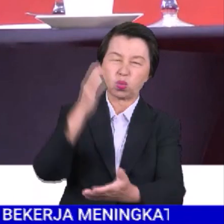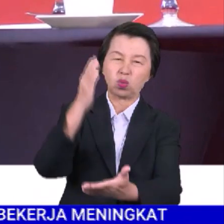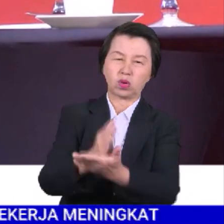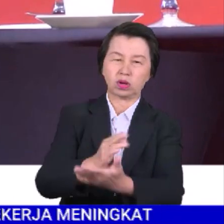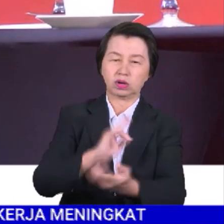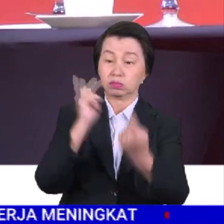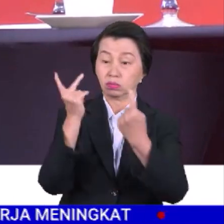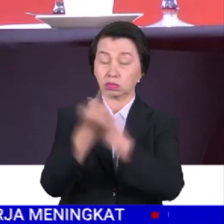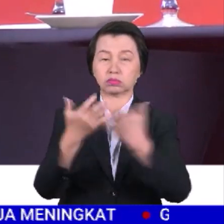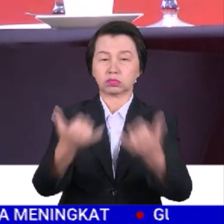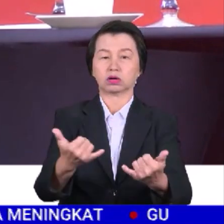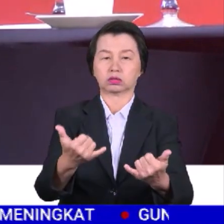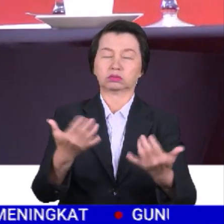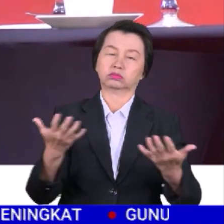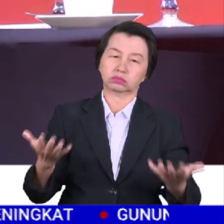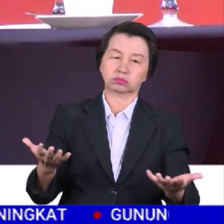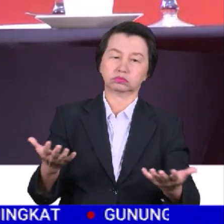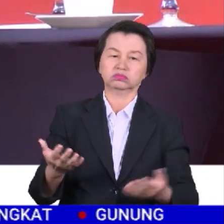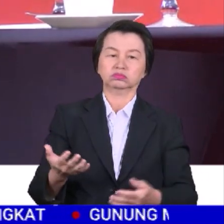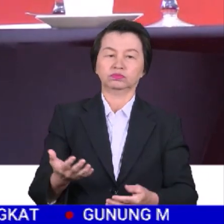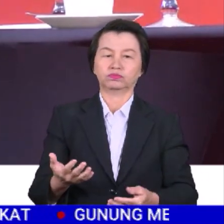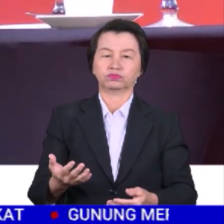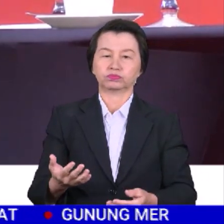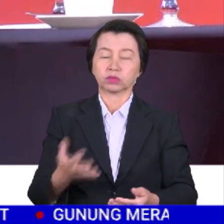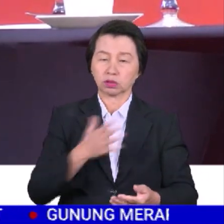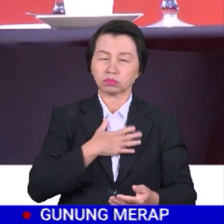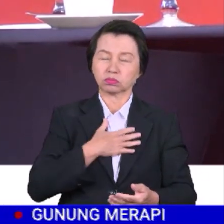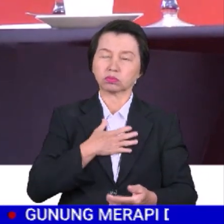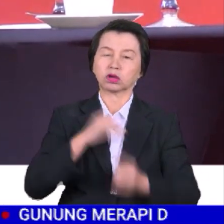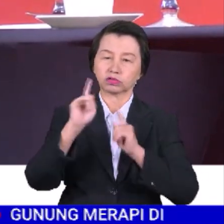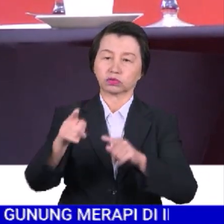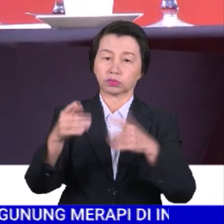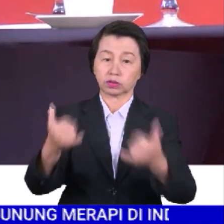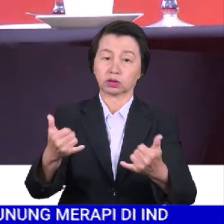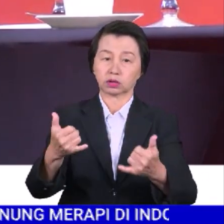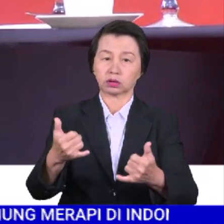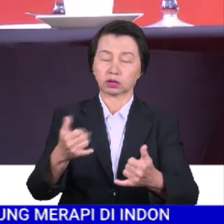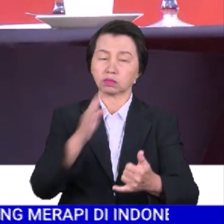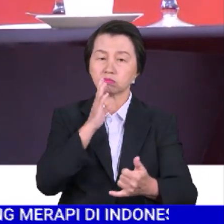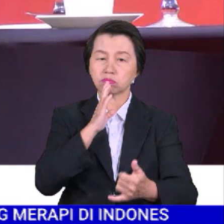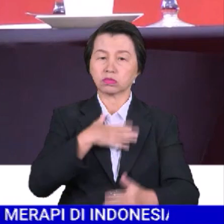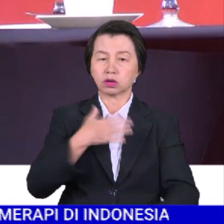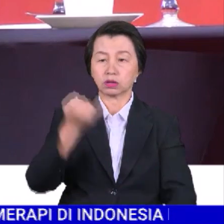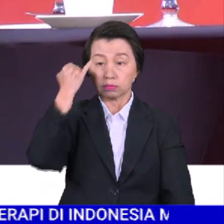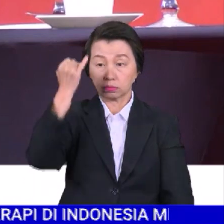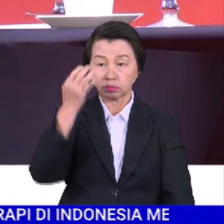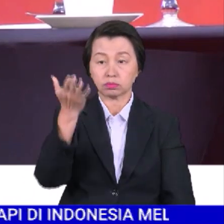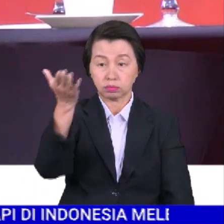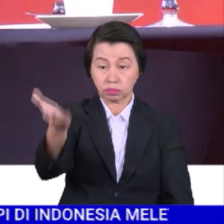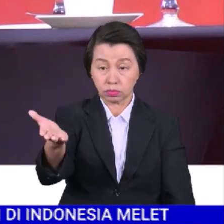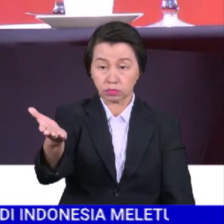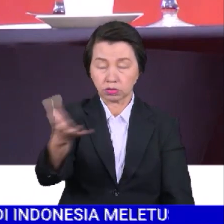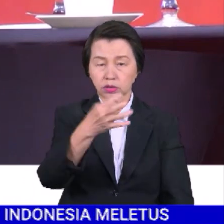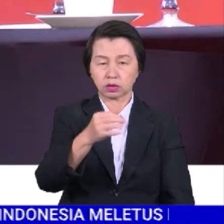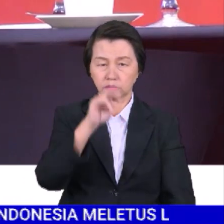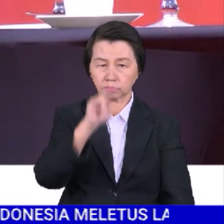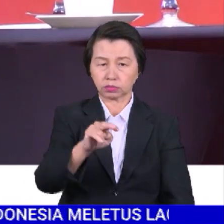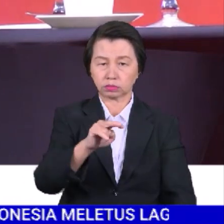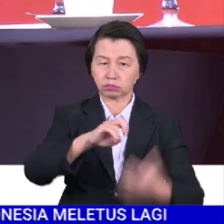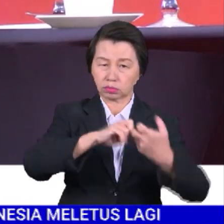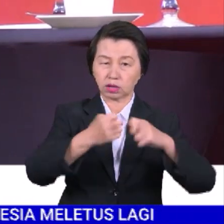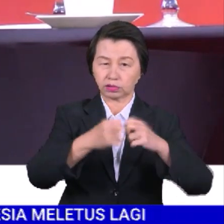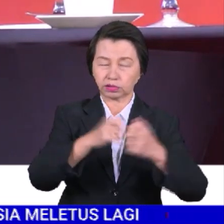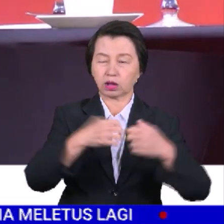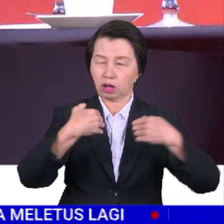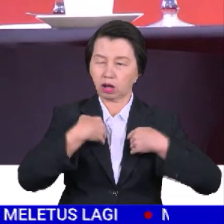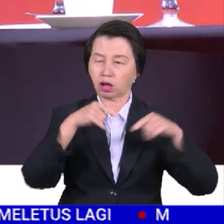dalam keadaan sekarang. Jadi jawapan saya ialah kita akan teliti pandangan saudara, kita juga teliti tentang permasalahan